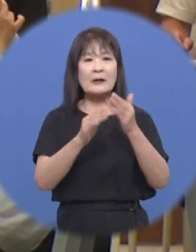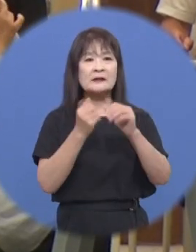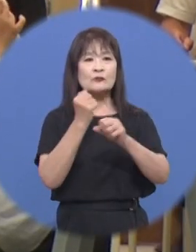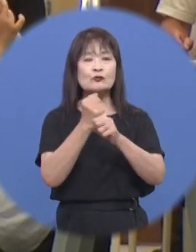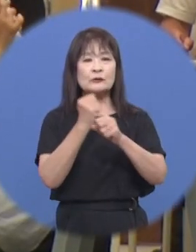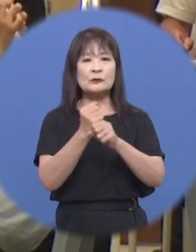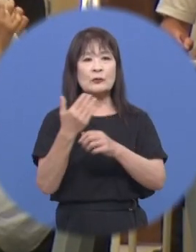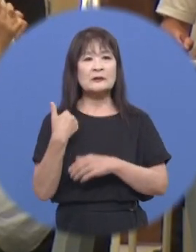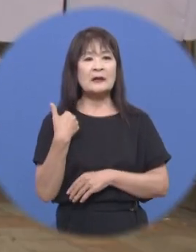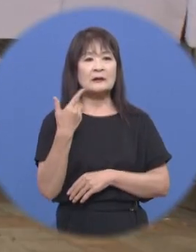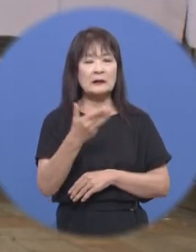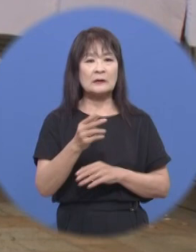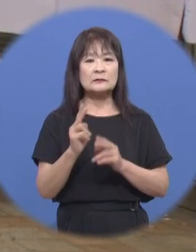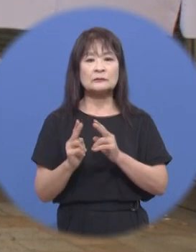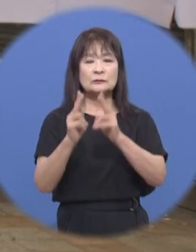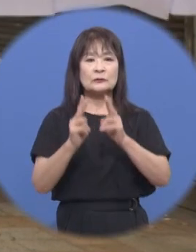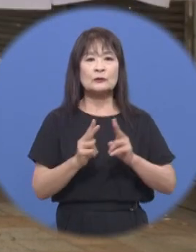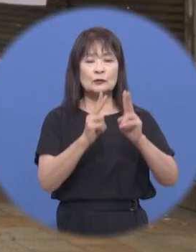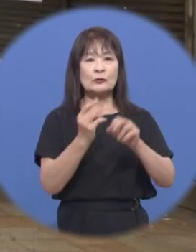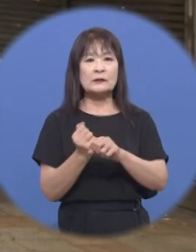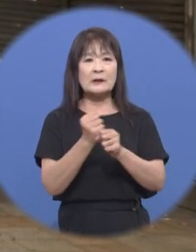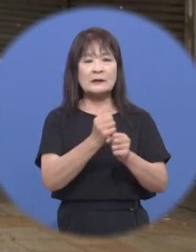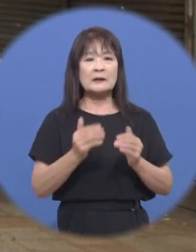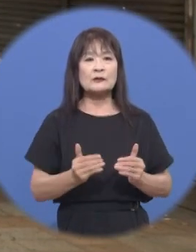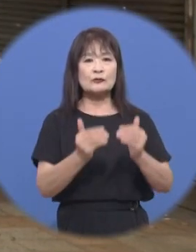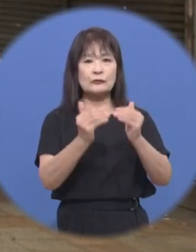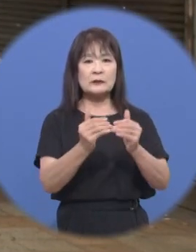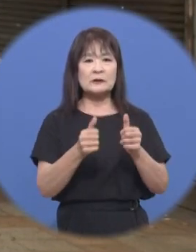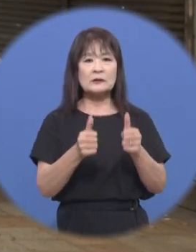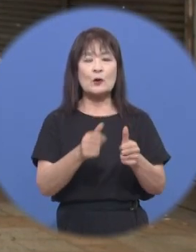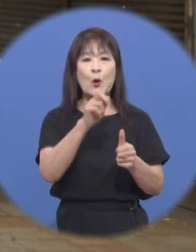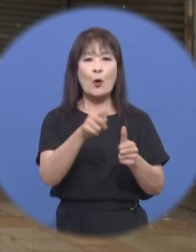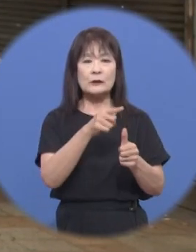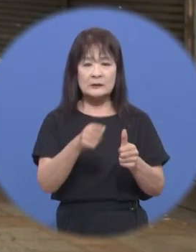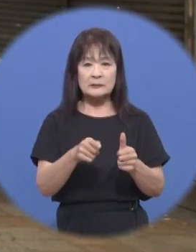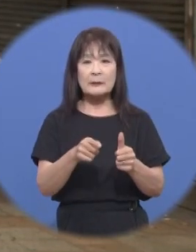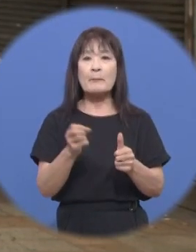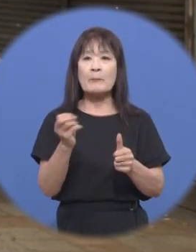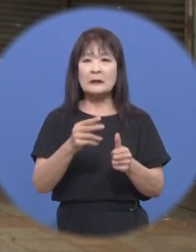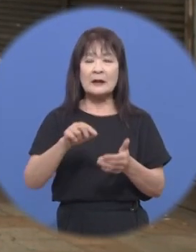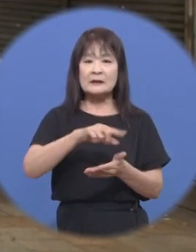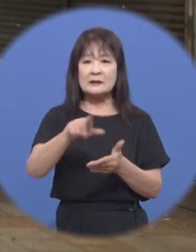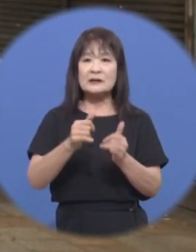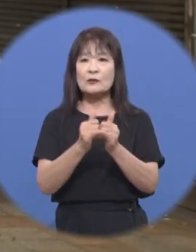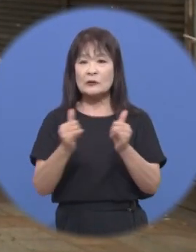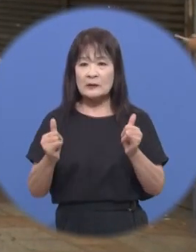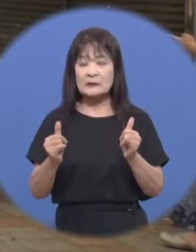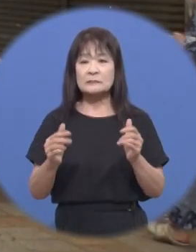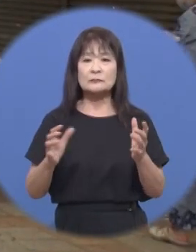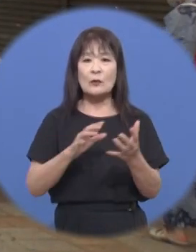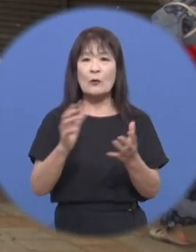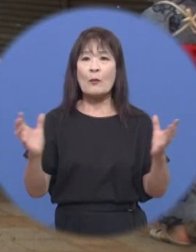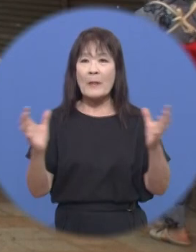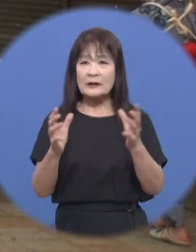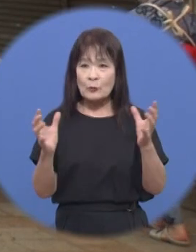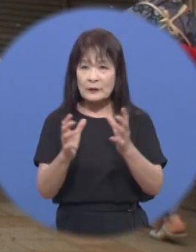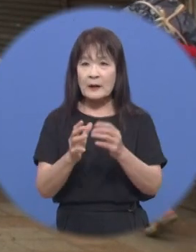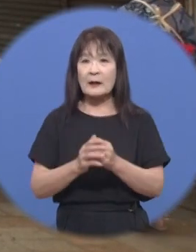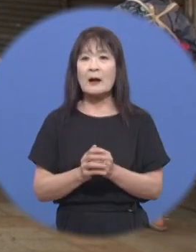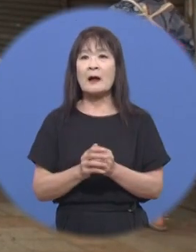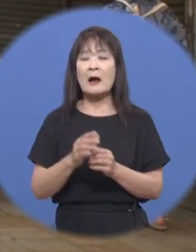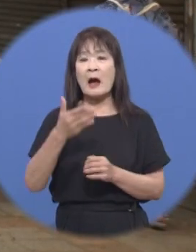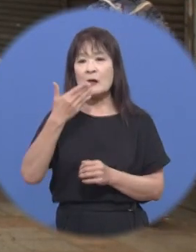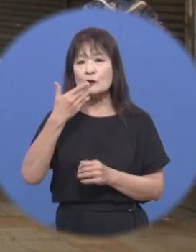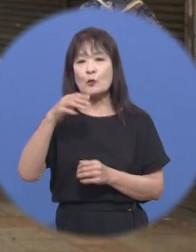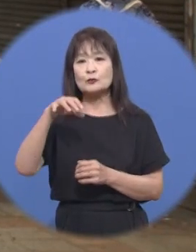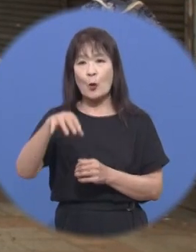ていただいている都市再生推進法人とも連携し、地域の方を含めたさまざまな方を巻き込みながら、北村はじめ食